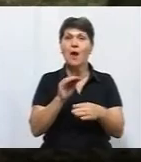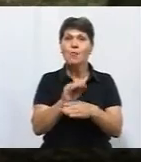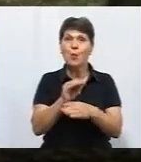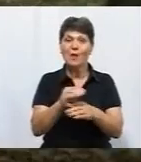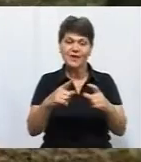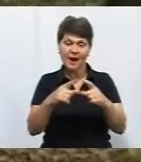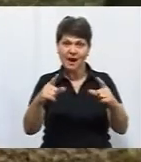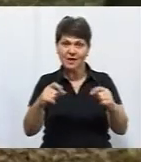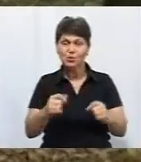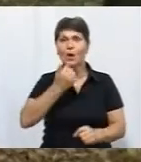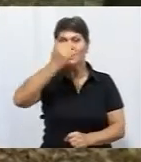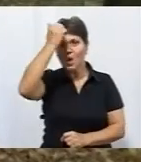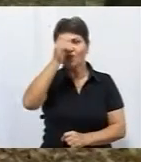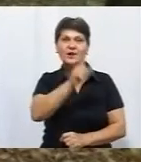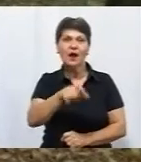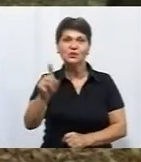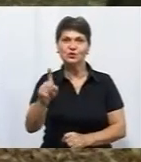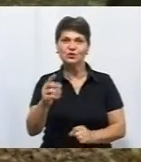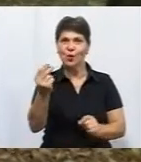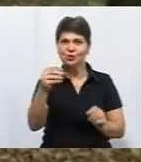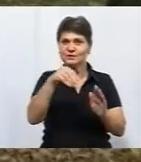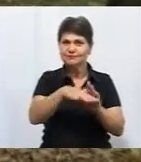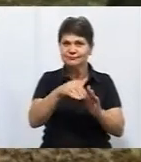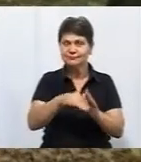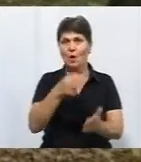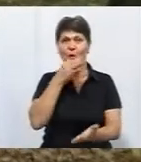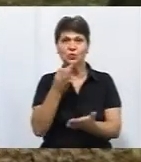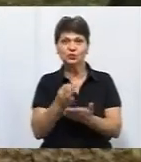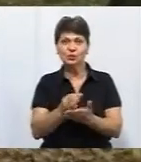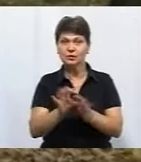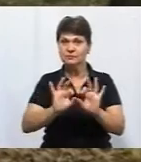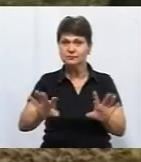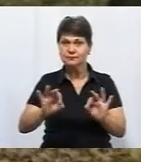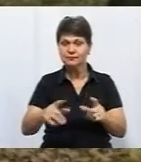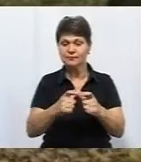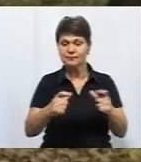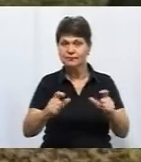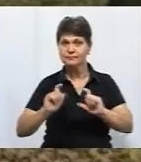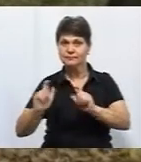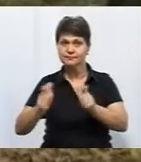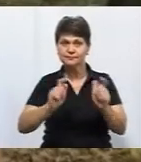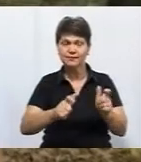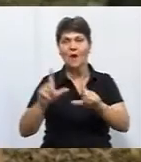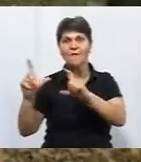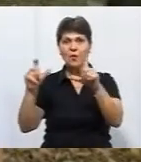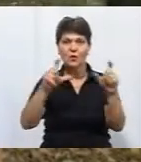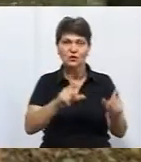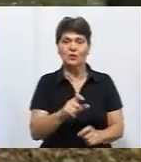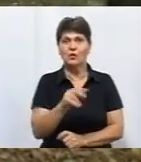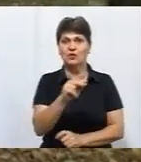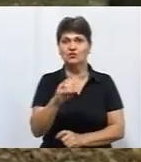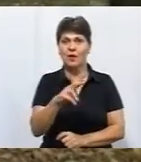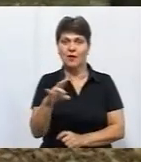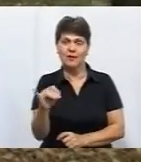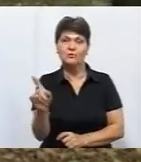Тобто дякувати людям, що вони скидають, відчитуватися, надсилати чеки, надсилати фотографії, що ми зробили, тому